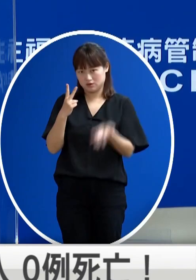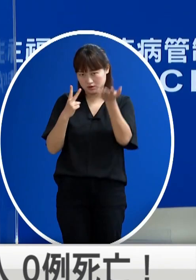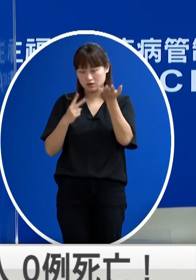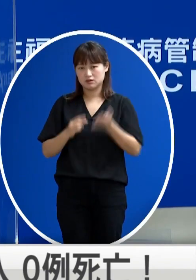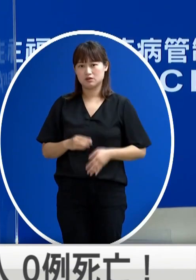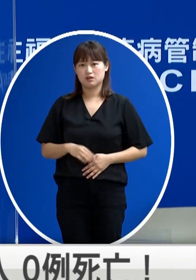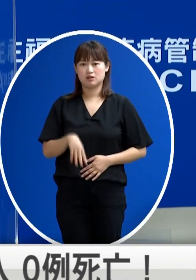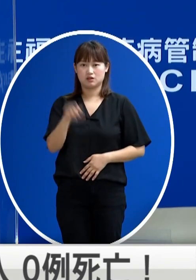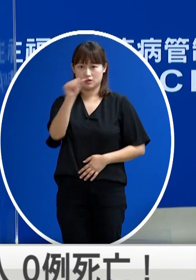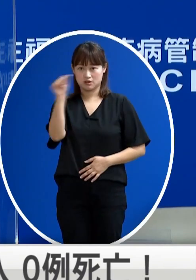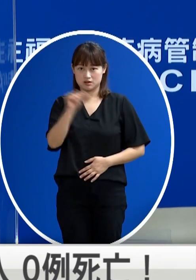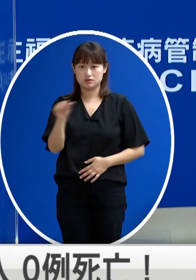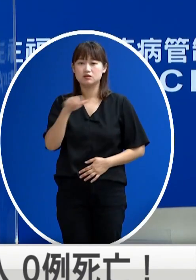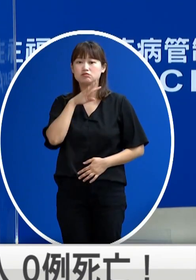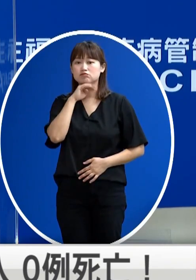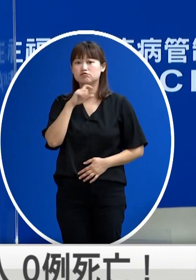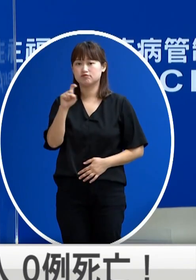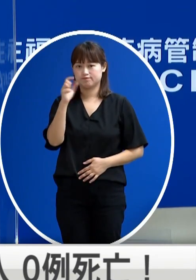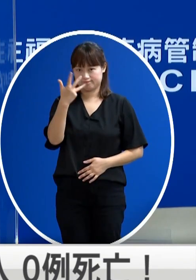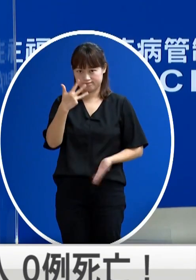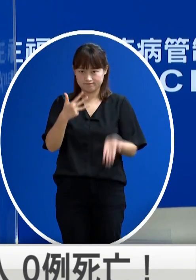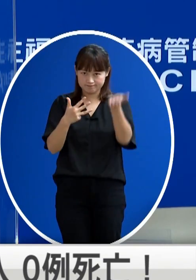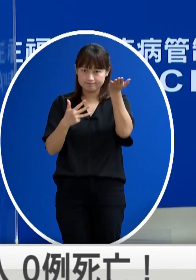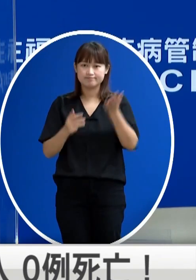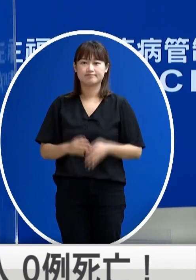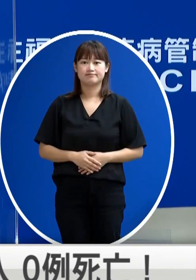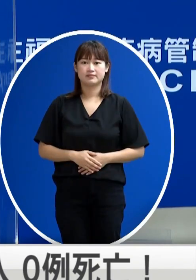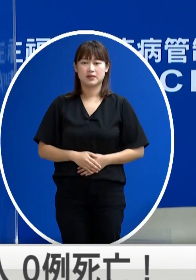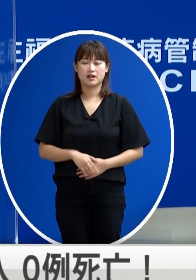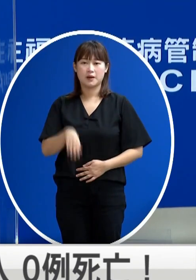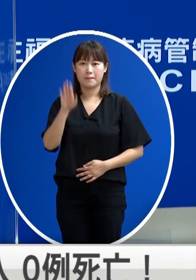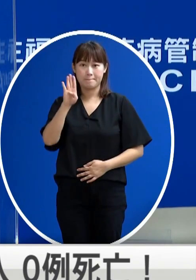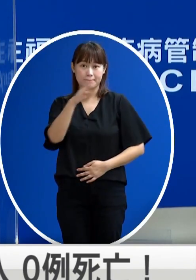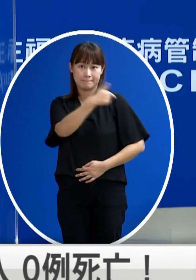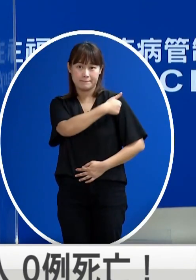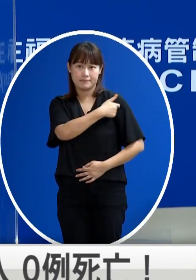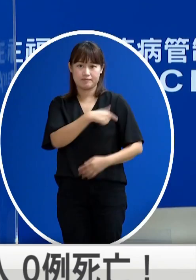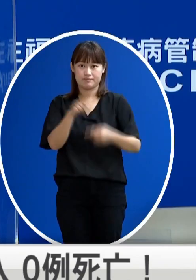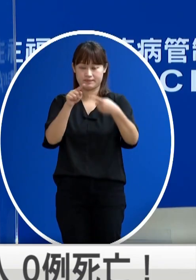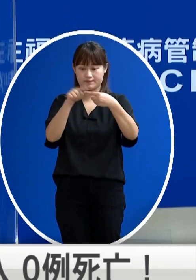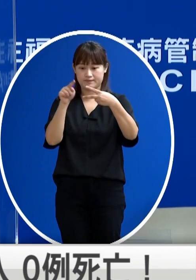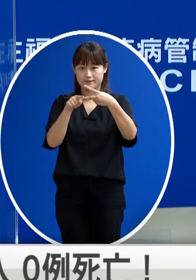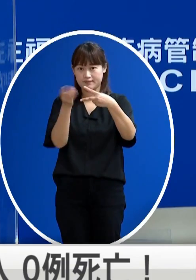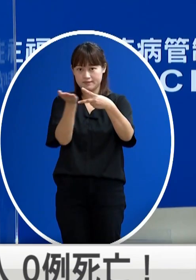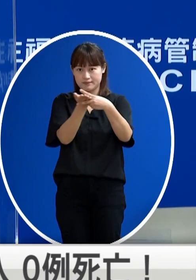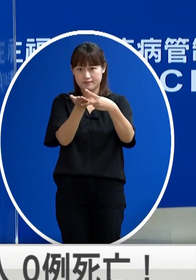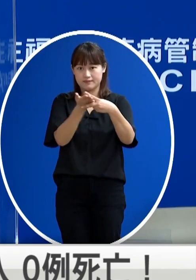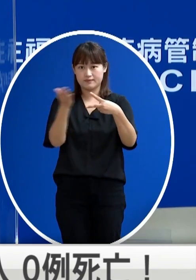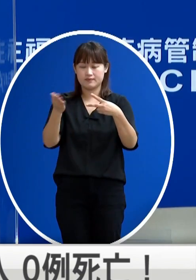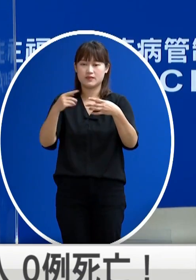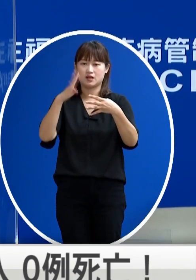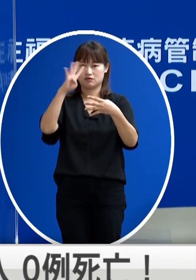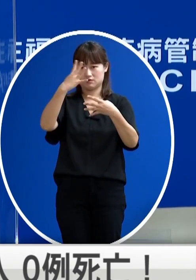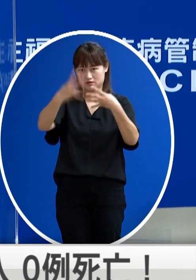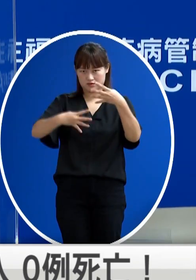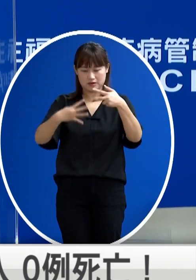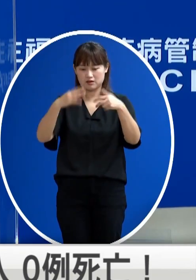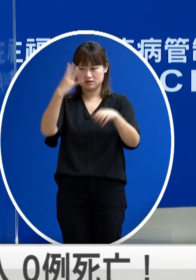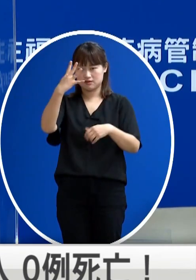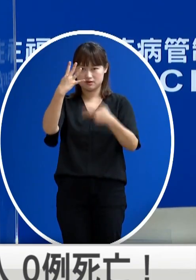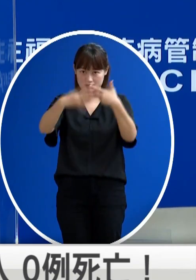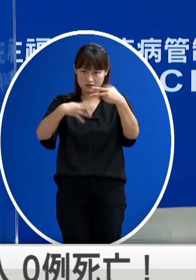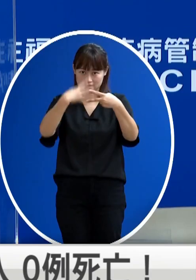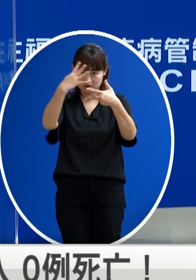上，那 AD 是满十八岁以上。那 BND 的第一剂、第二剂的间隔啊，至少四周以上